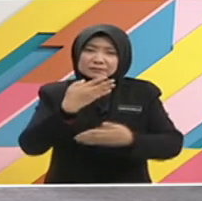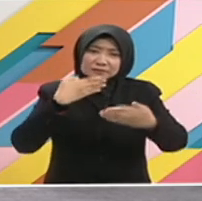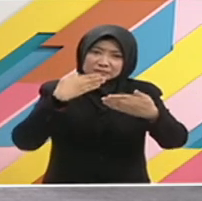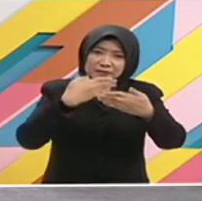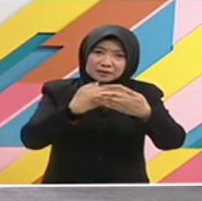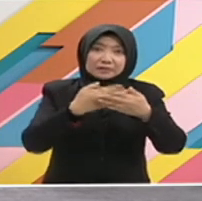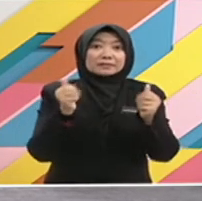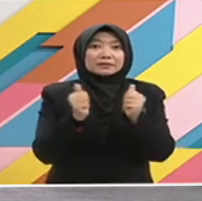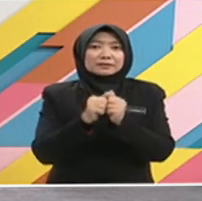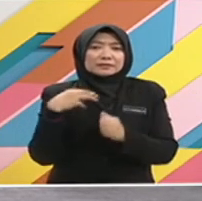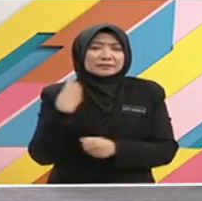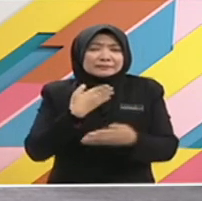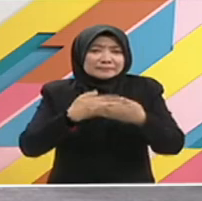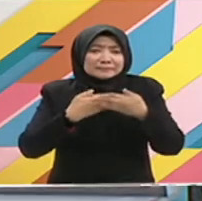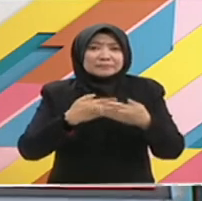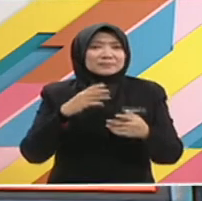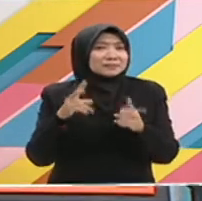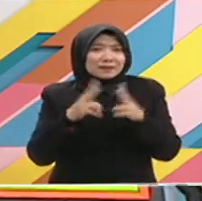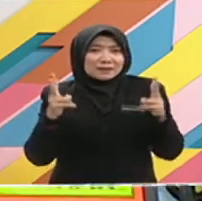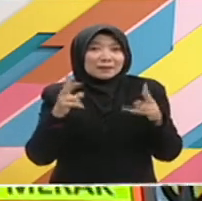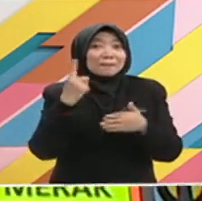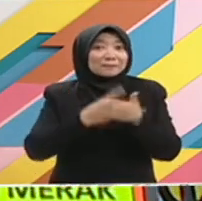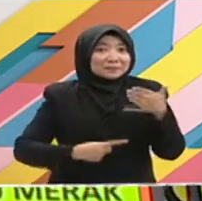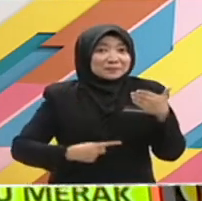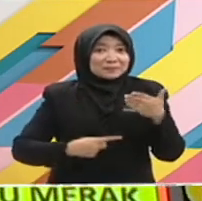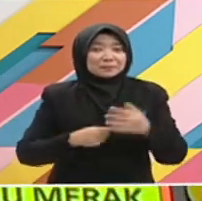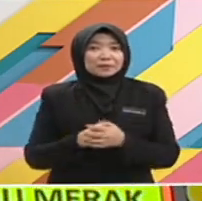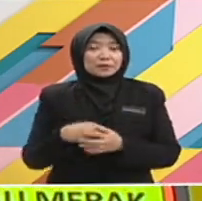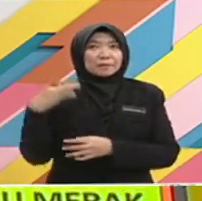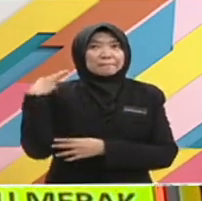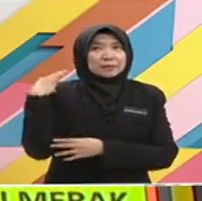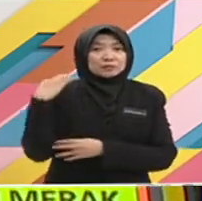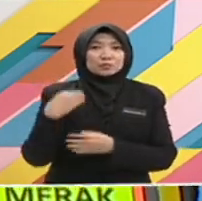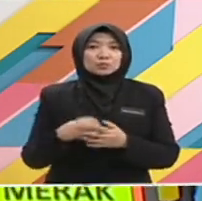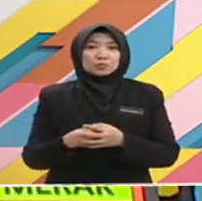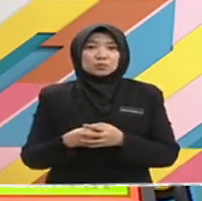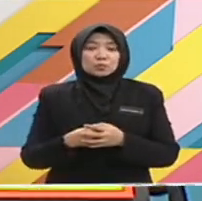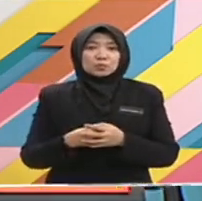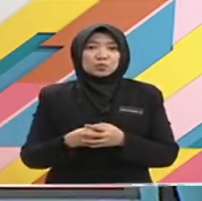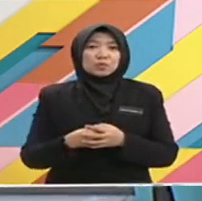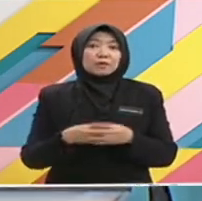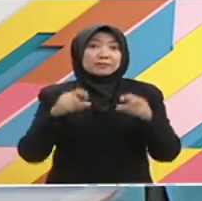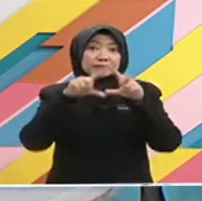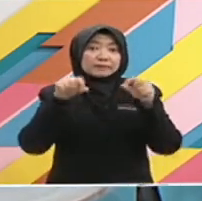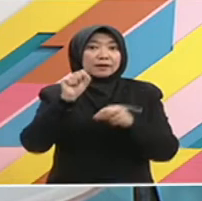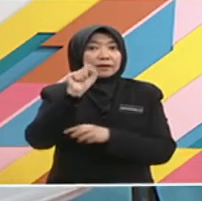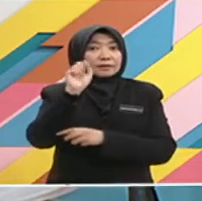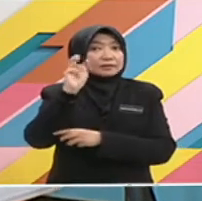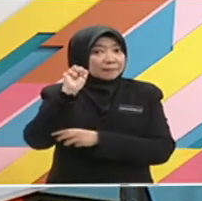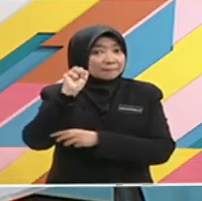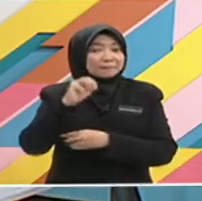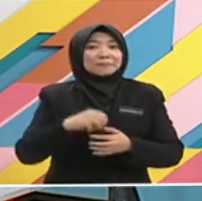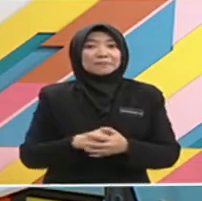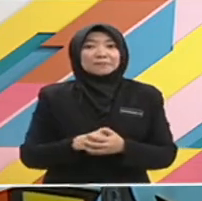kita. Kalau dekat-dekat dengan kita, selain daripada pada baju, saya selalu tengok dekat stem. Betul, dekat stem bila kita